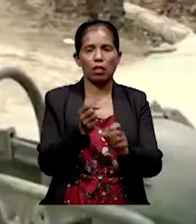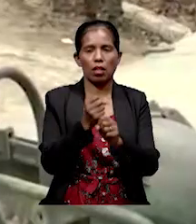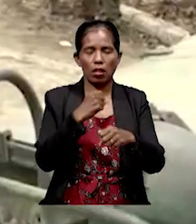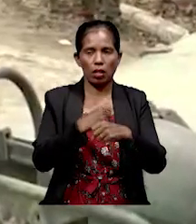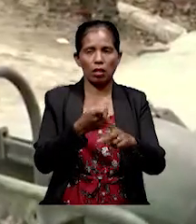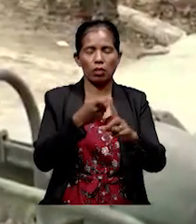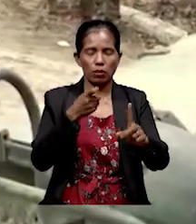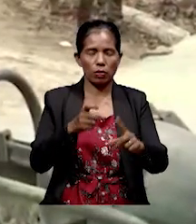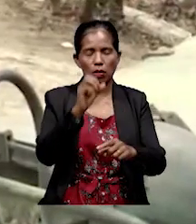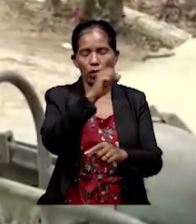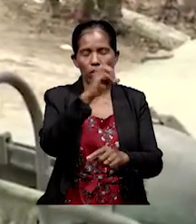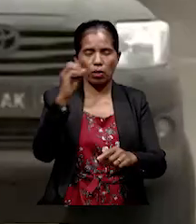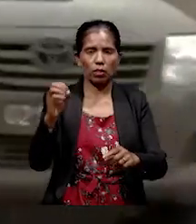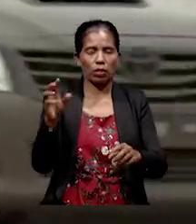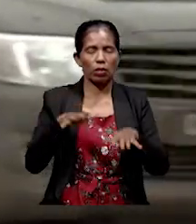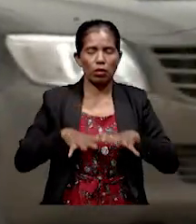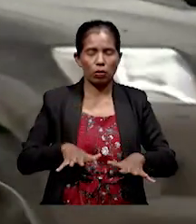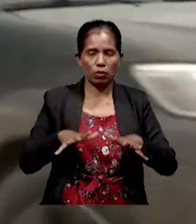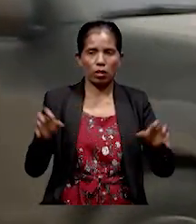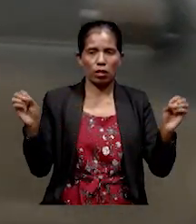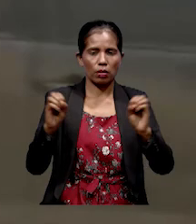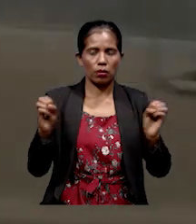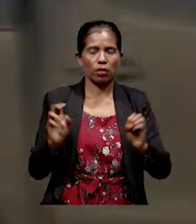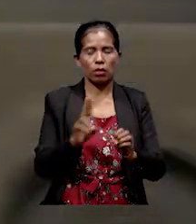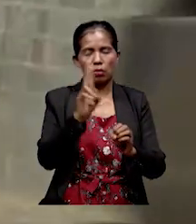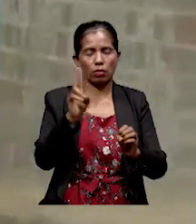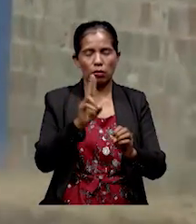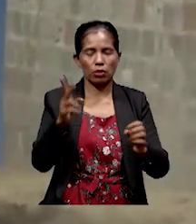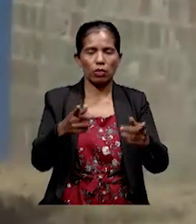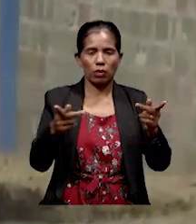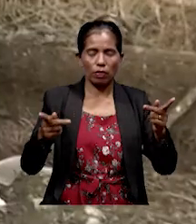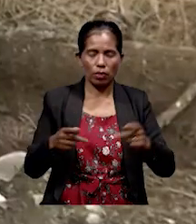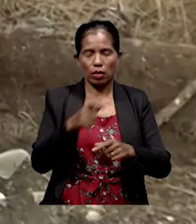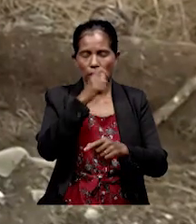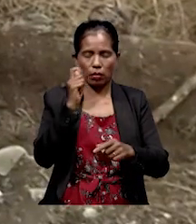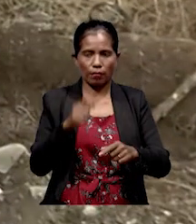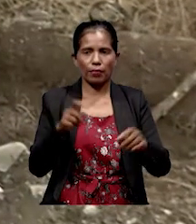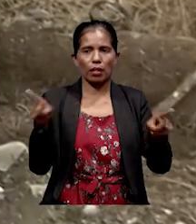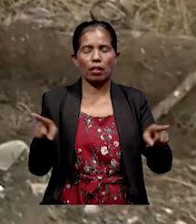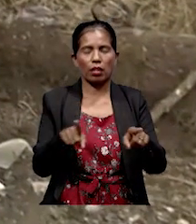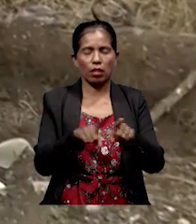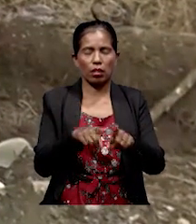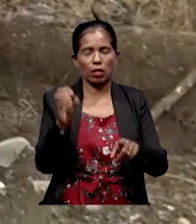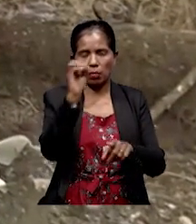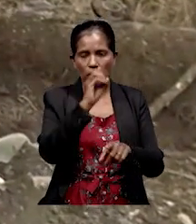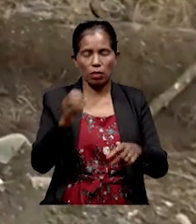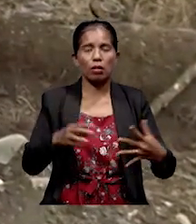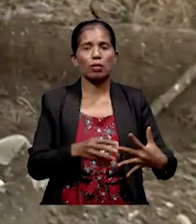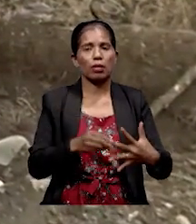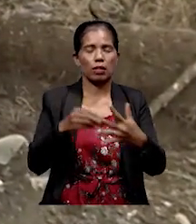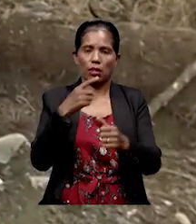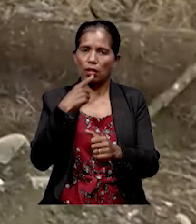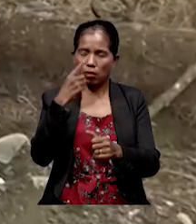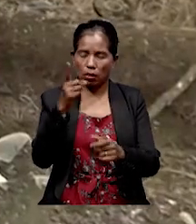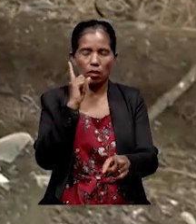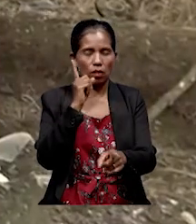parte oeste, no Rusia sela okupa teritori Ukrania. Rusia bolunia asaun iha Ukrania hanesan operasaun spesial, nebe hateten